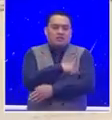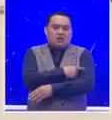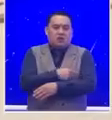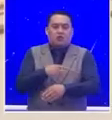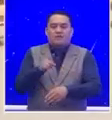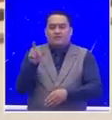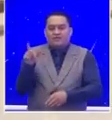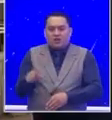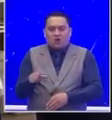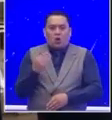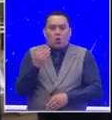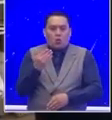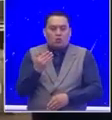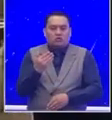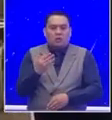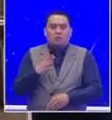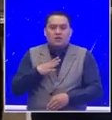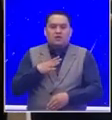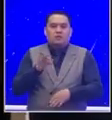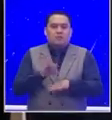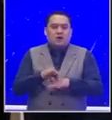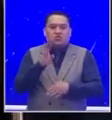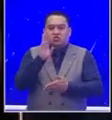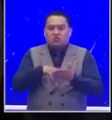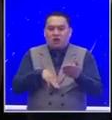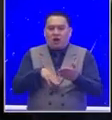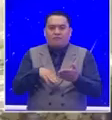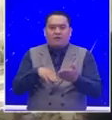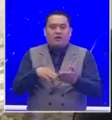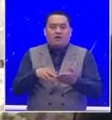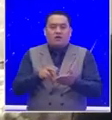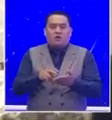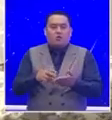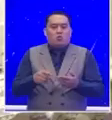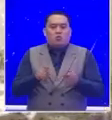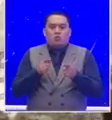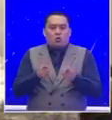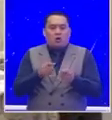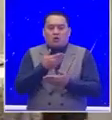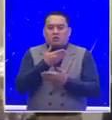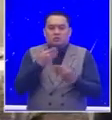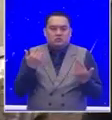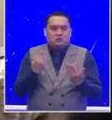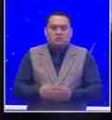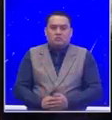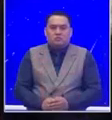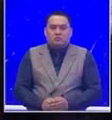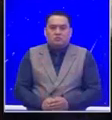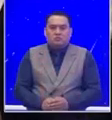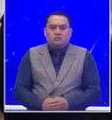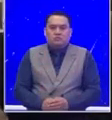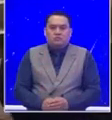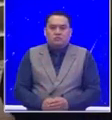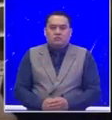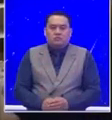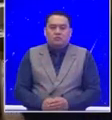врача. Однако ни даже страшная болезнь, ни штрафы, судя по всему, не преграда реализаторам Талдыкургана.